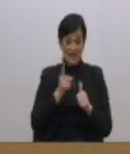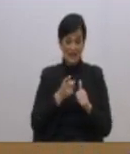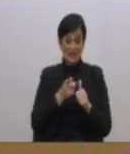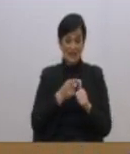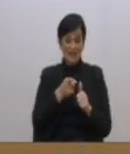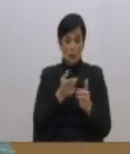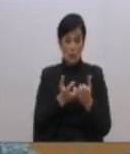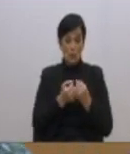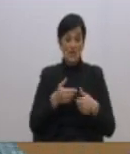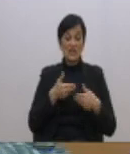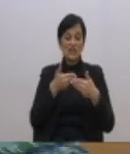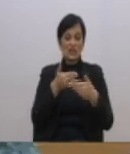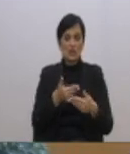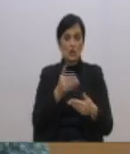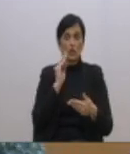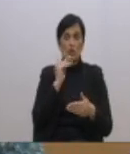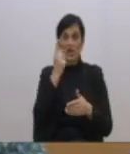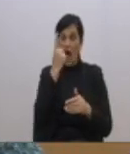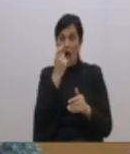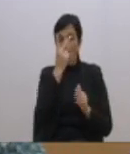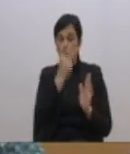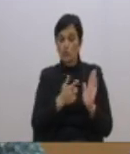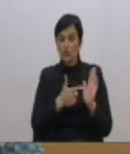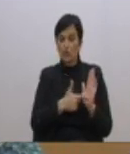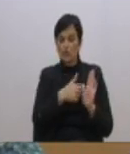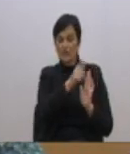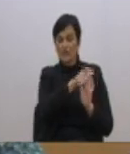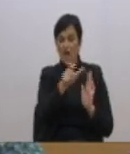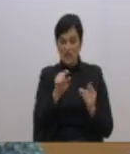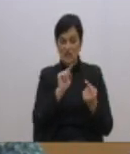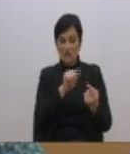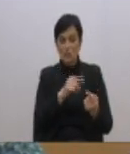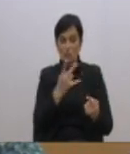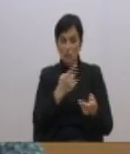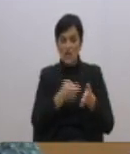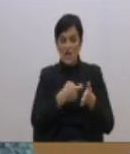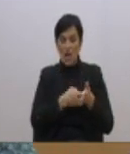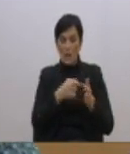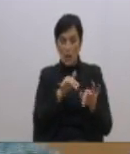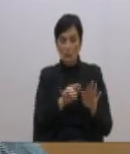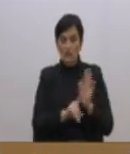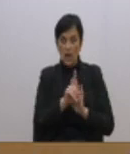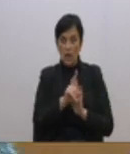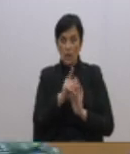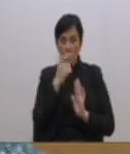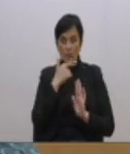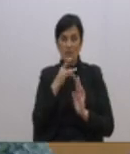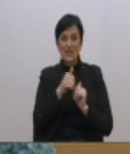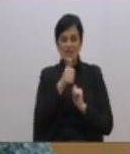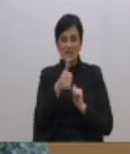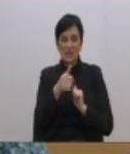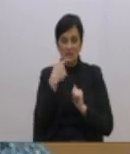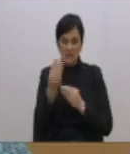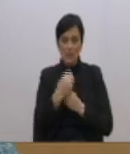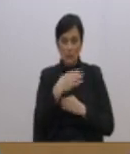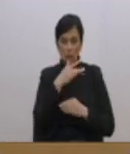წინ, აი ამ ფონზე, როდესაც 127 ადამიანის წინააღმდეგ უნდა იყოს გამოძიება დაწყებული, თუ შეიძლება ბატონგია წინას რა გეტყვით,